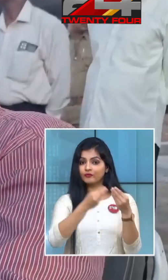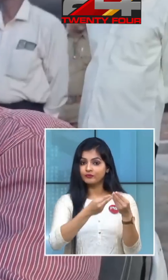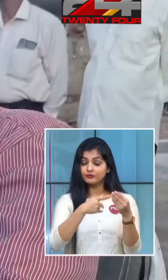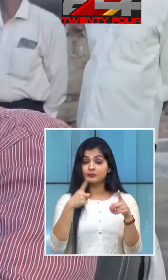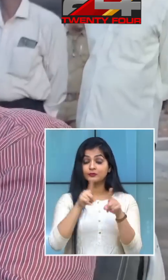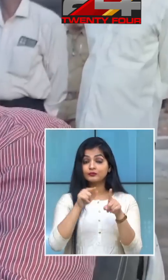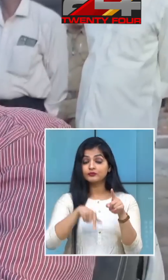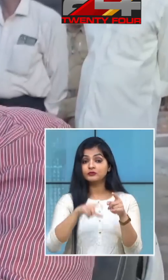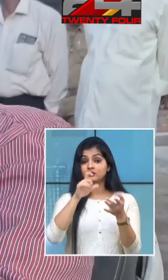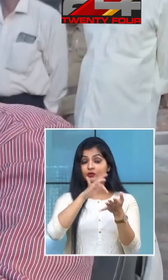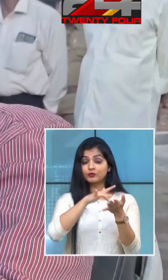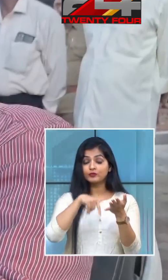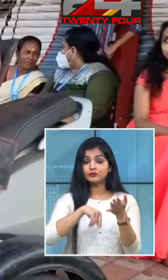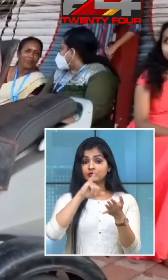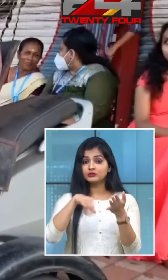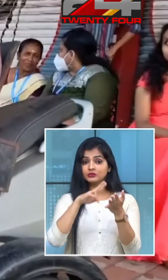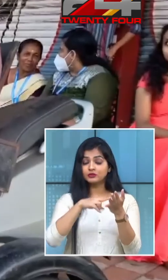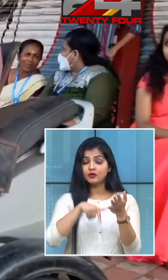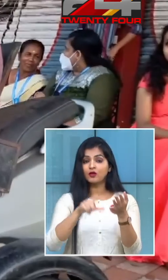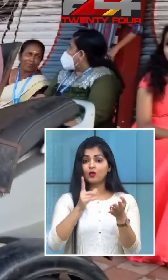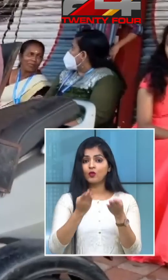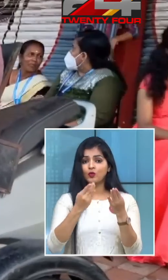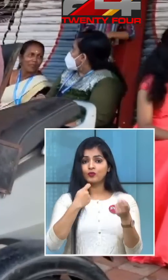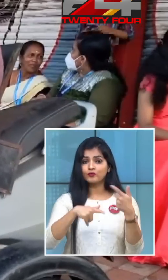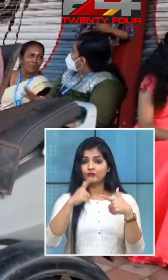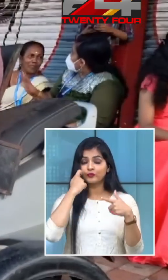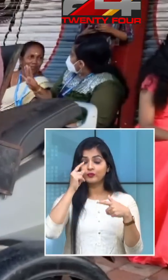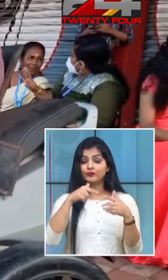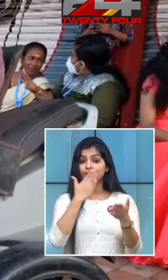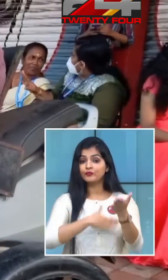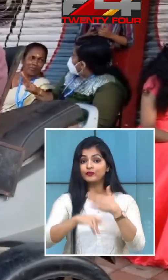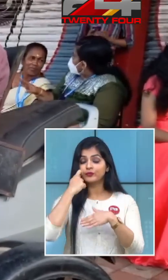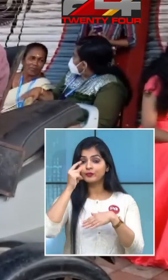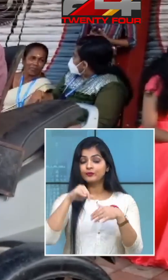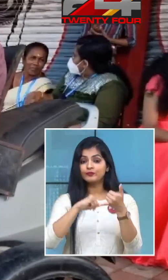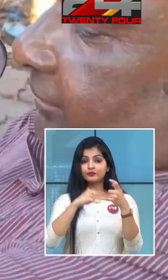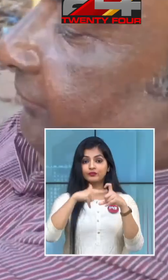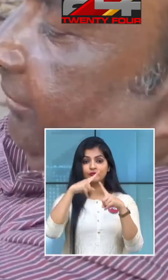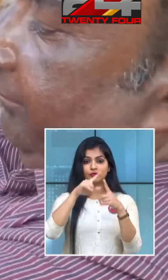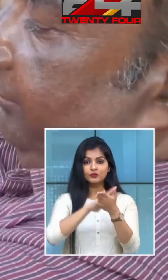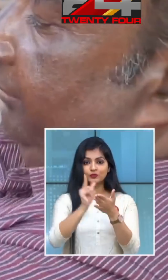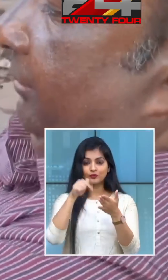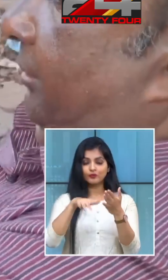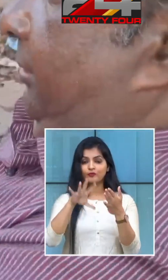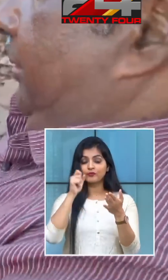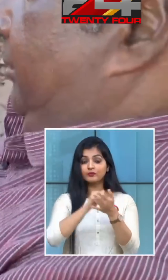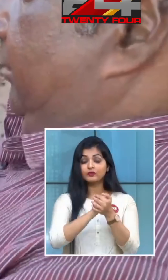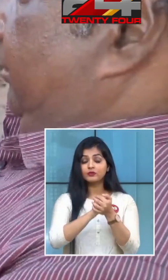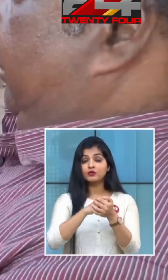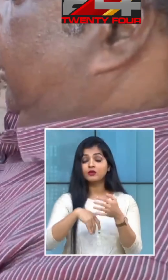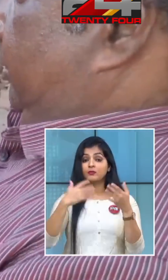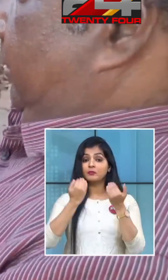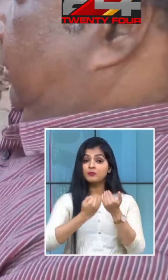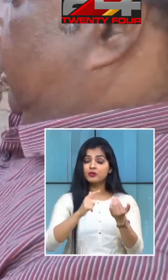തുടർന്നാണ് ചാരമൂട് ജംഗ്ഷനിലും പരിസരത്തും ലോട്ടറി വ്യാപാരം നടത്തുന്ന ഭിന്നശേഷിക്കാരനായ സേതുനാഥിനെ കണ്ടെത്തിയത്. ജന്മന അരയ്ക്കു